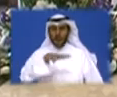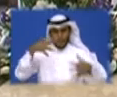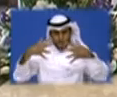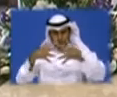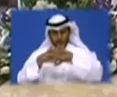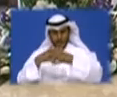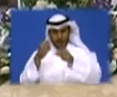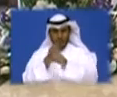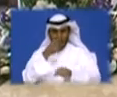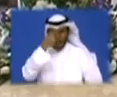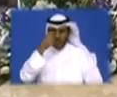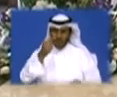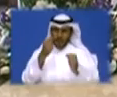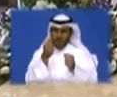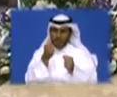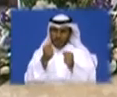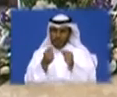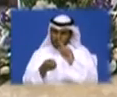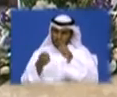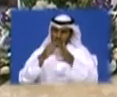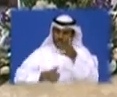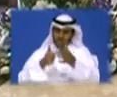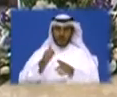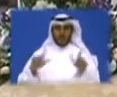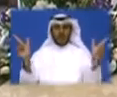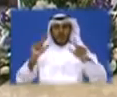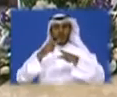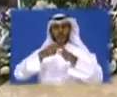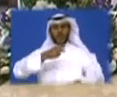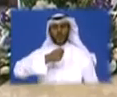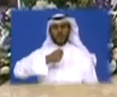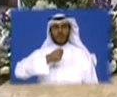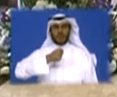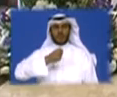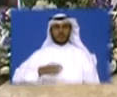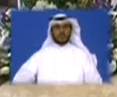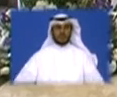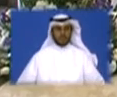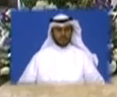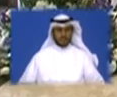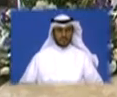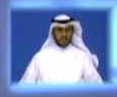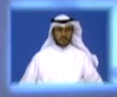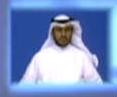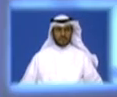تحديات ومواجهة الأزمة الاقتصادية. مروة محرم، تلفزيون دولة الكويت.